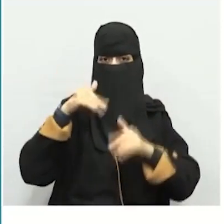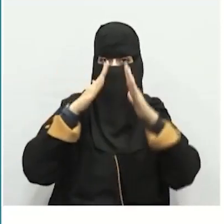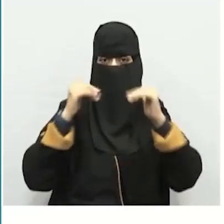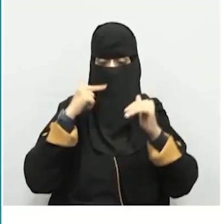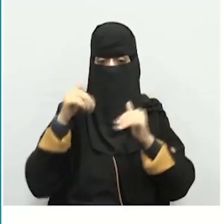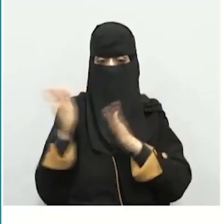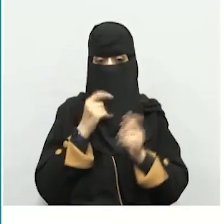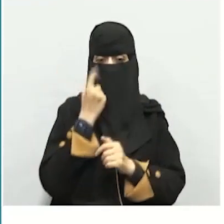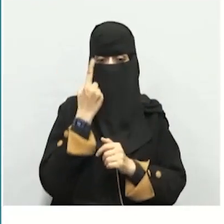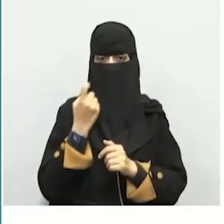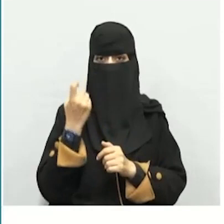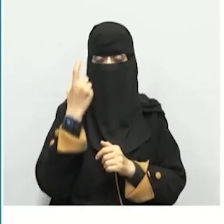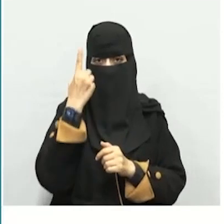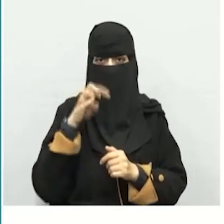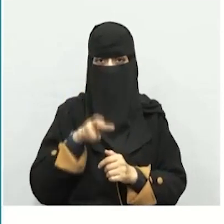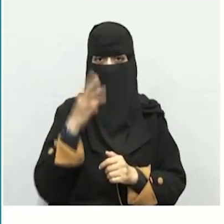1375 للهجرة.